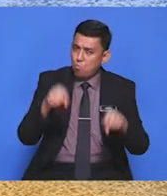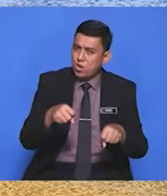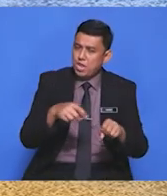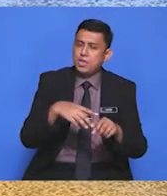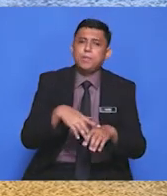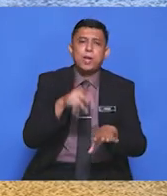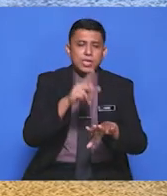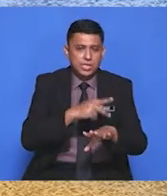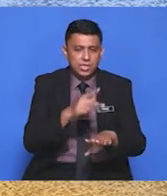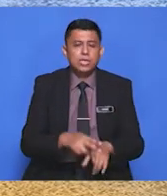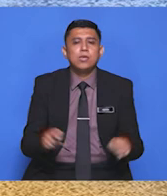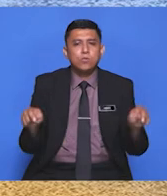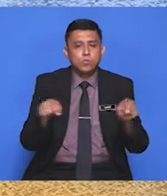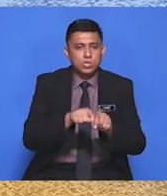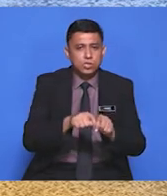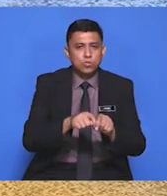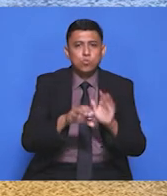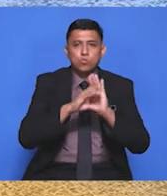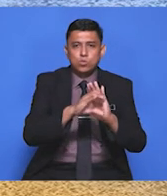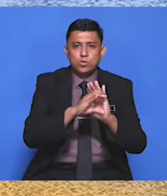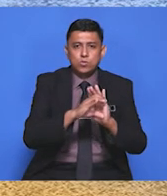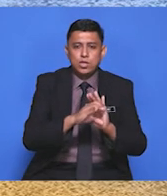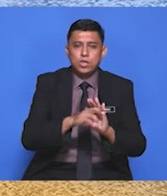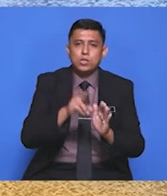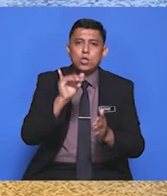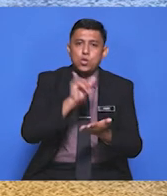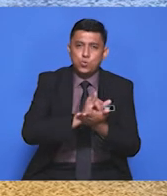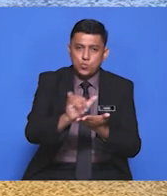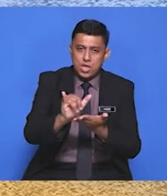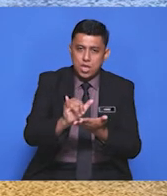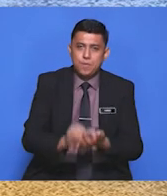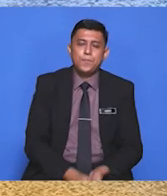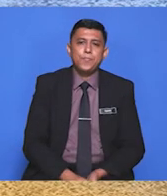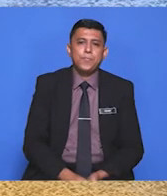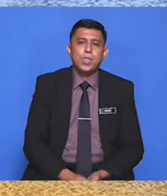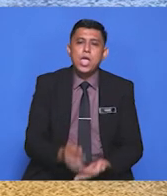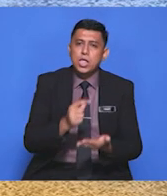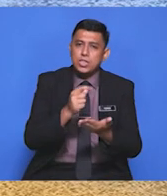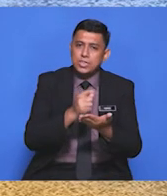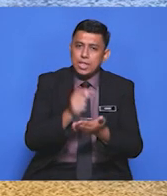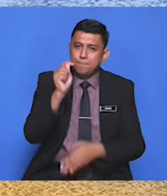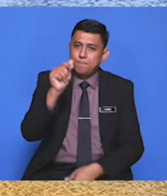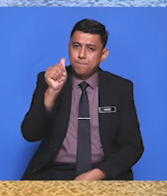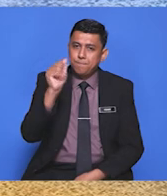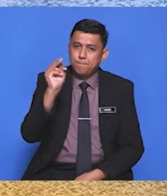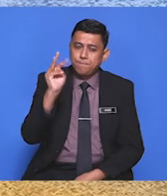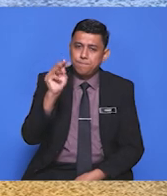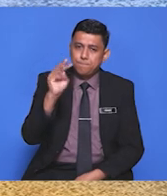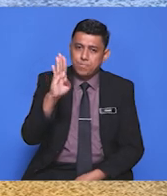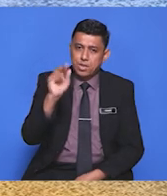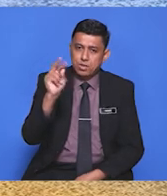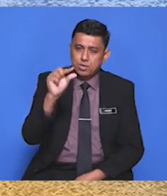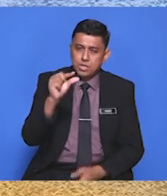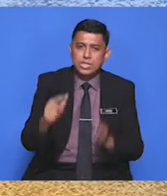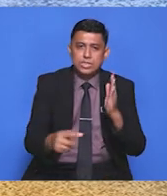harga. Seperti contohnya, yuran, tambang, tiket,